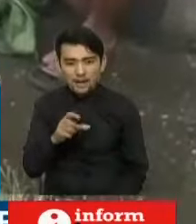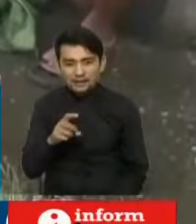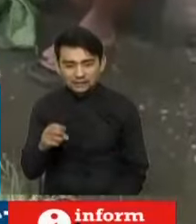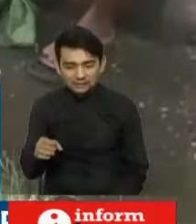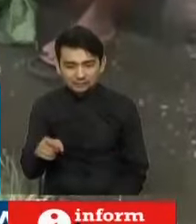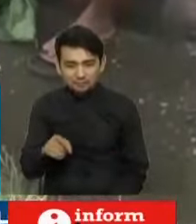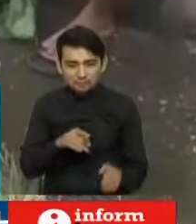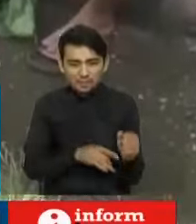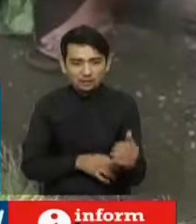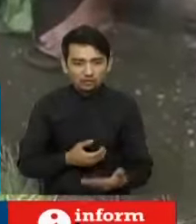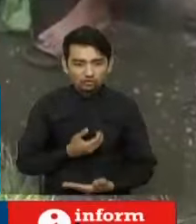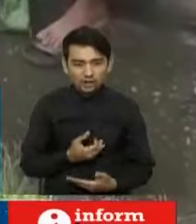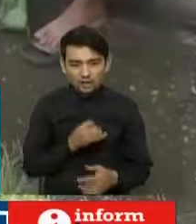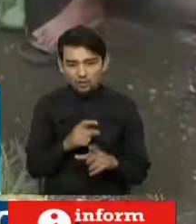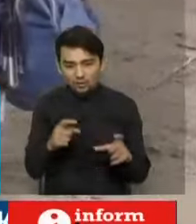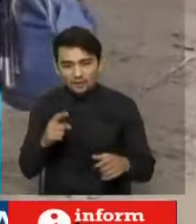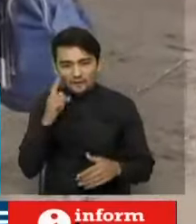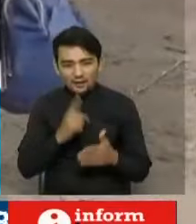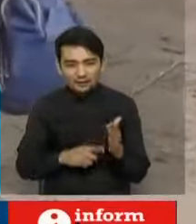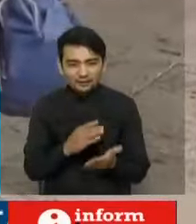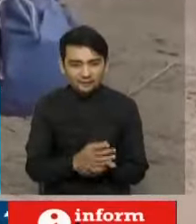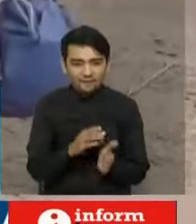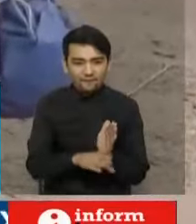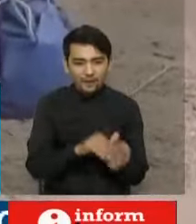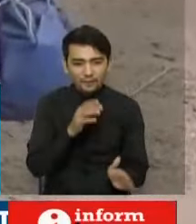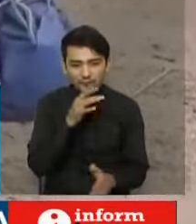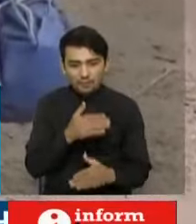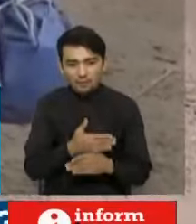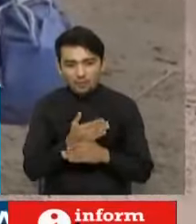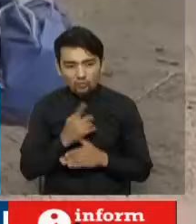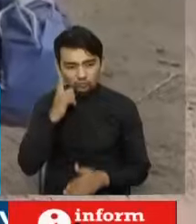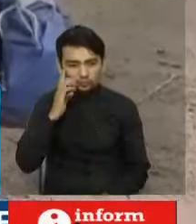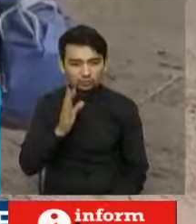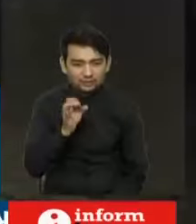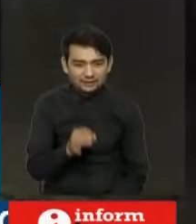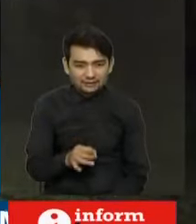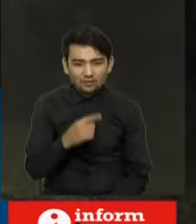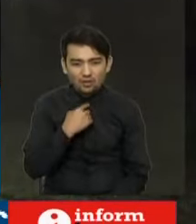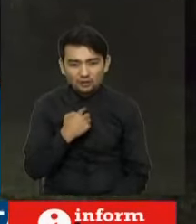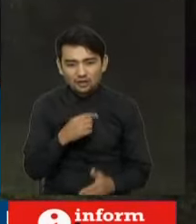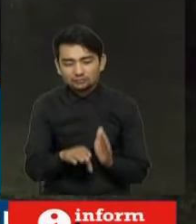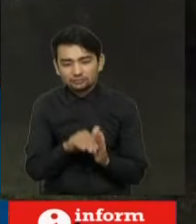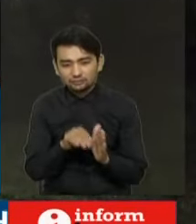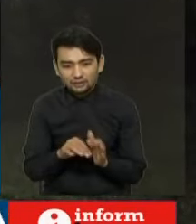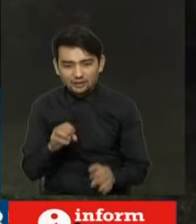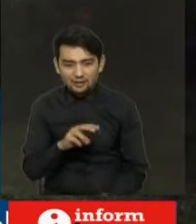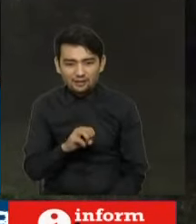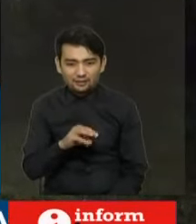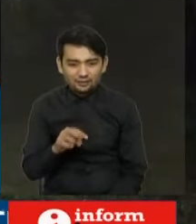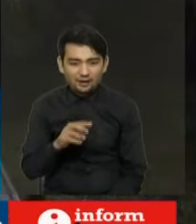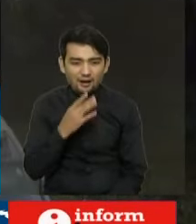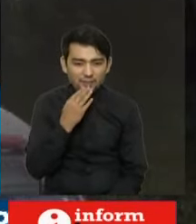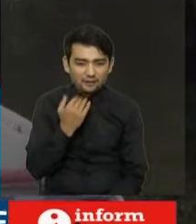бедности. На этот раз люди надеются, что в преддверии выборов им окажут поддержку, чтобы завоевать голоса избирателей